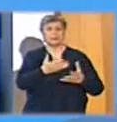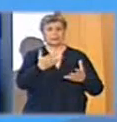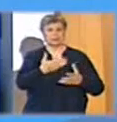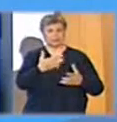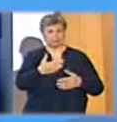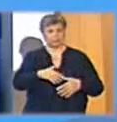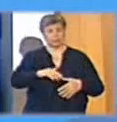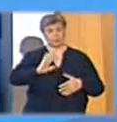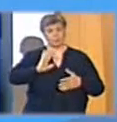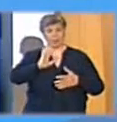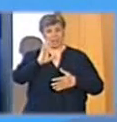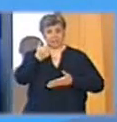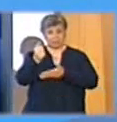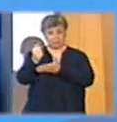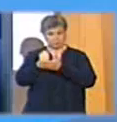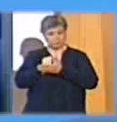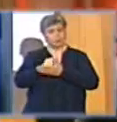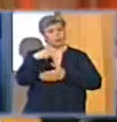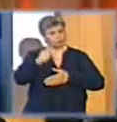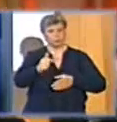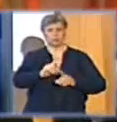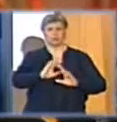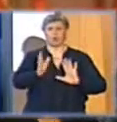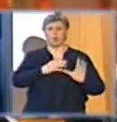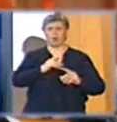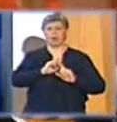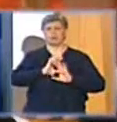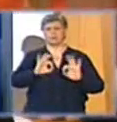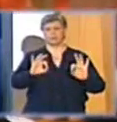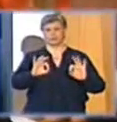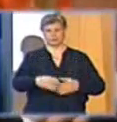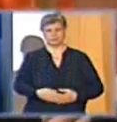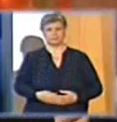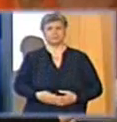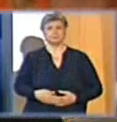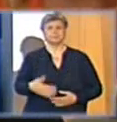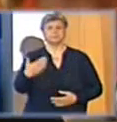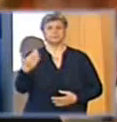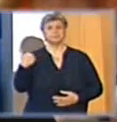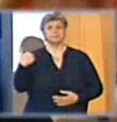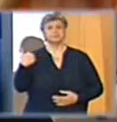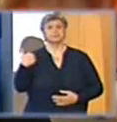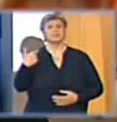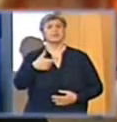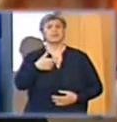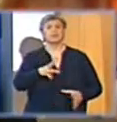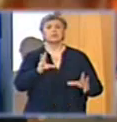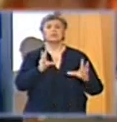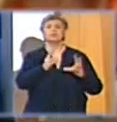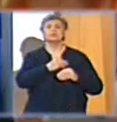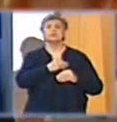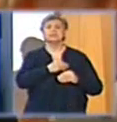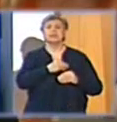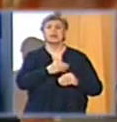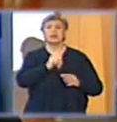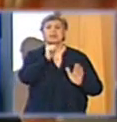την εκταμείευση. Να ρωτήσω και κάτι άλλο και κλείνω. Στο πλαίσιο της συνταγματικής αναθεώρησης,